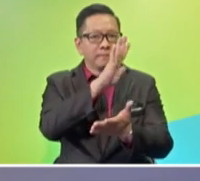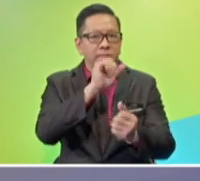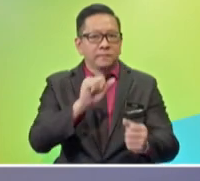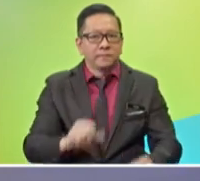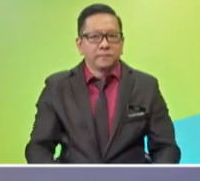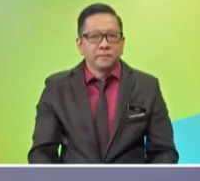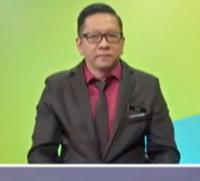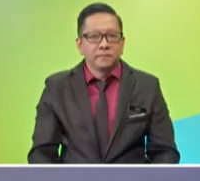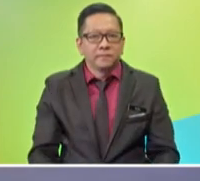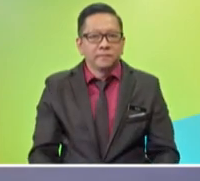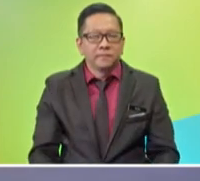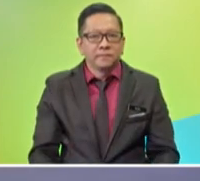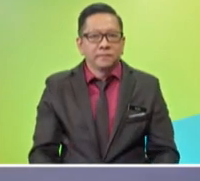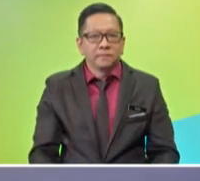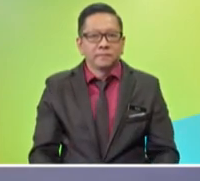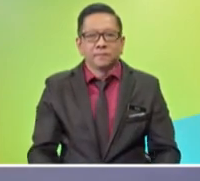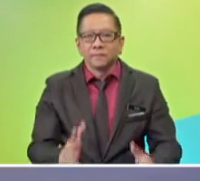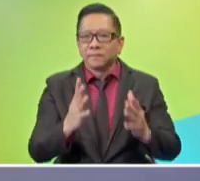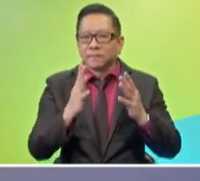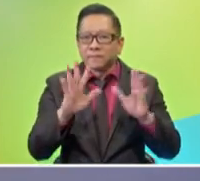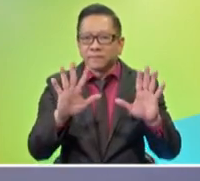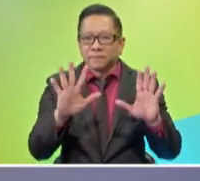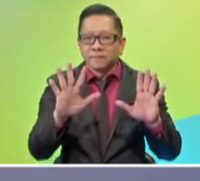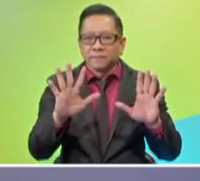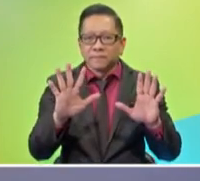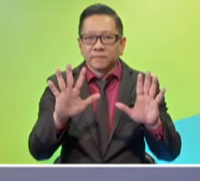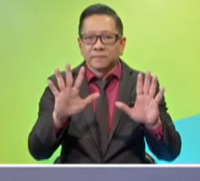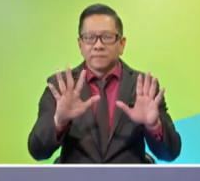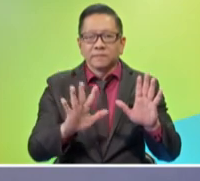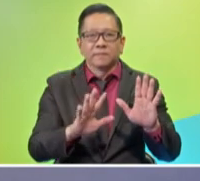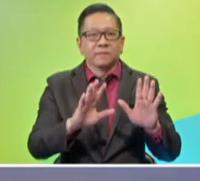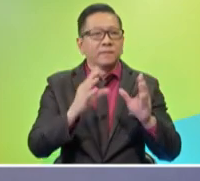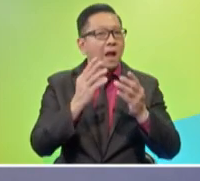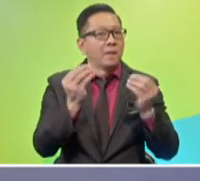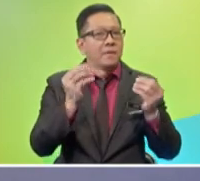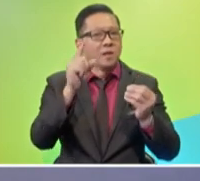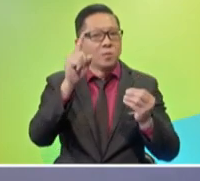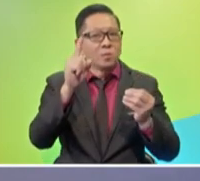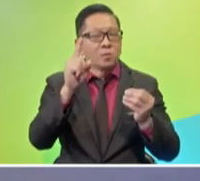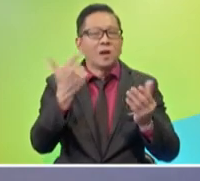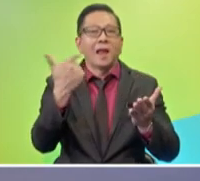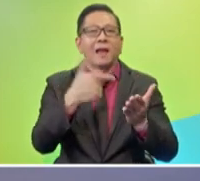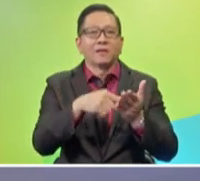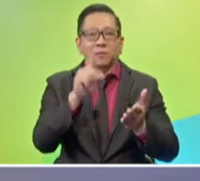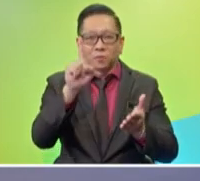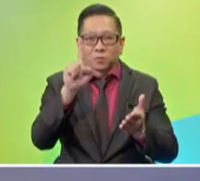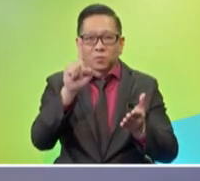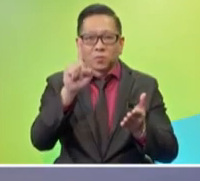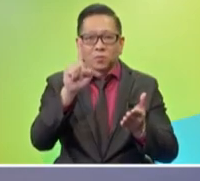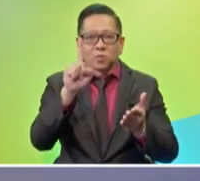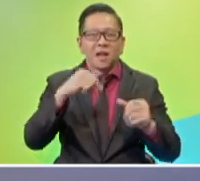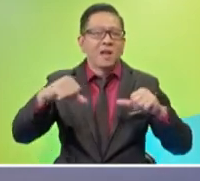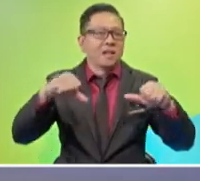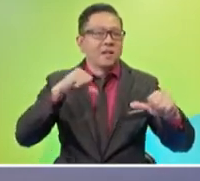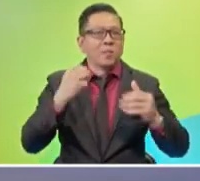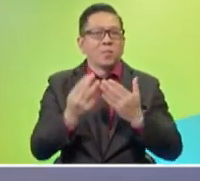Kita tamparkan bahagian mata. Ha, mata dah tampar satu. Lagi satu. Aktiviti ni mudah je